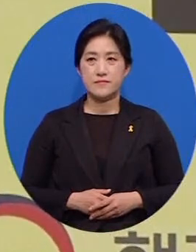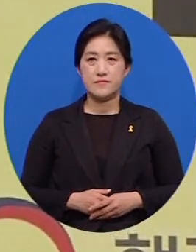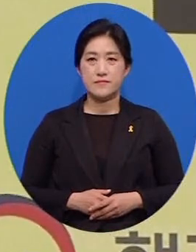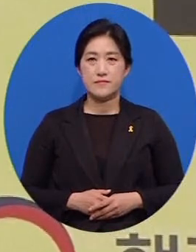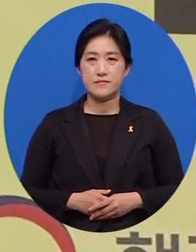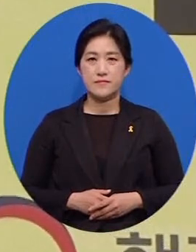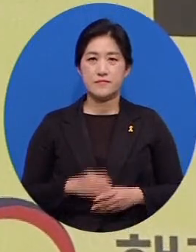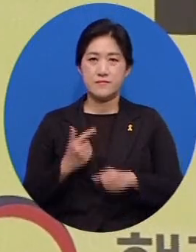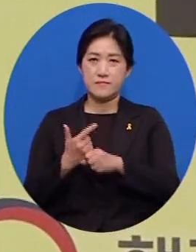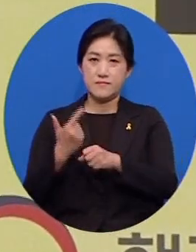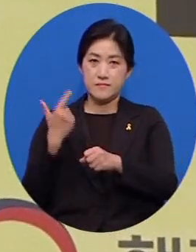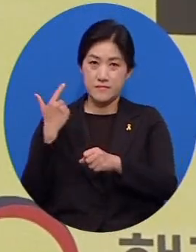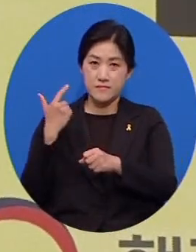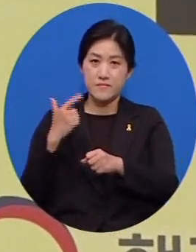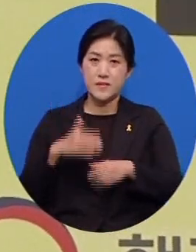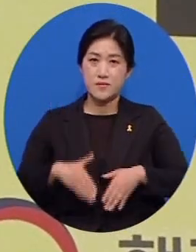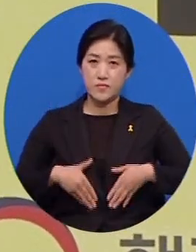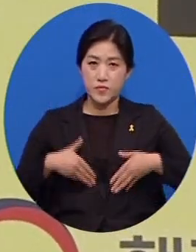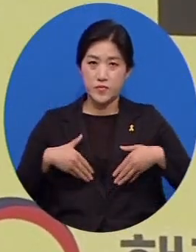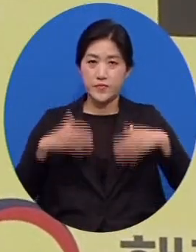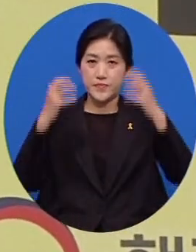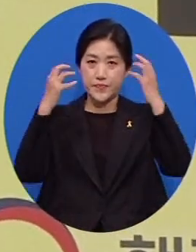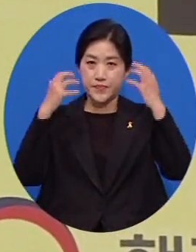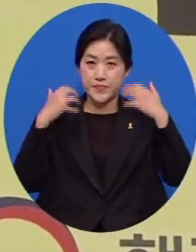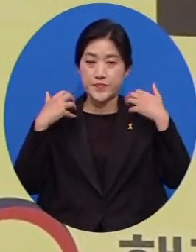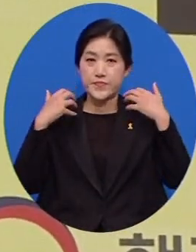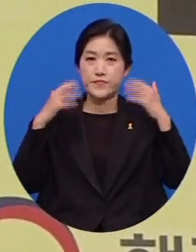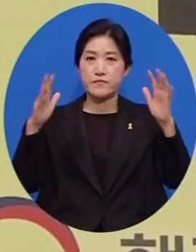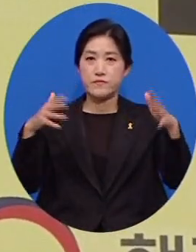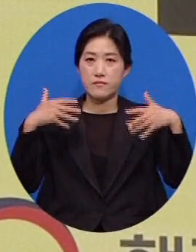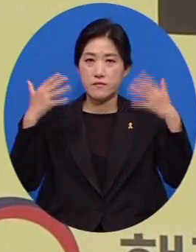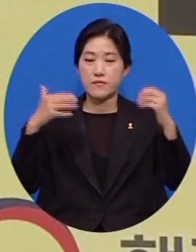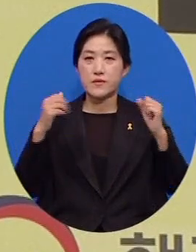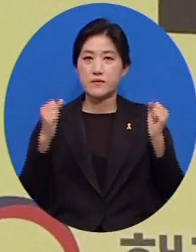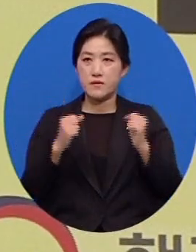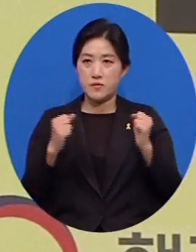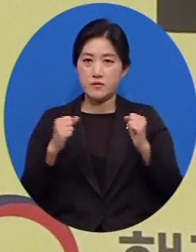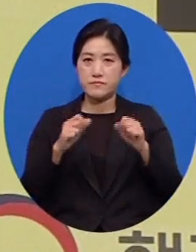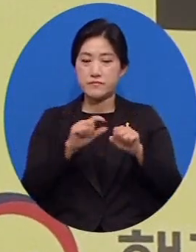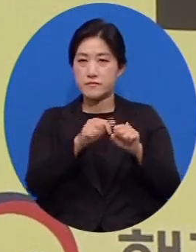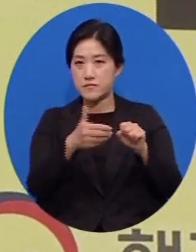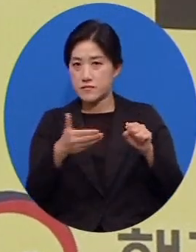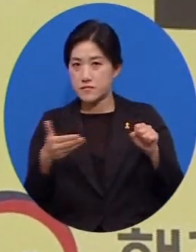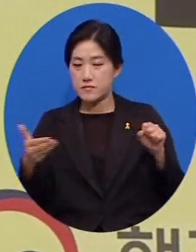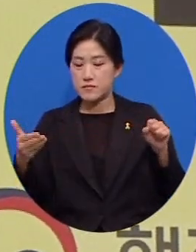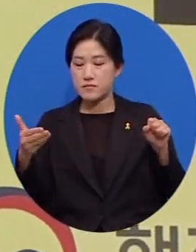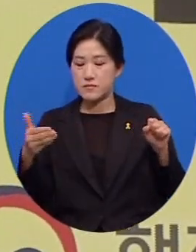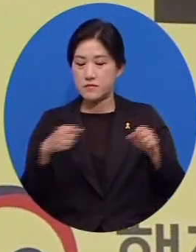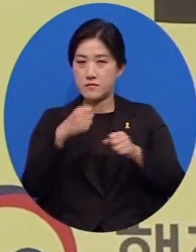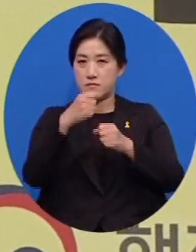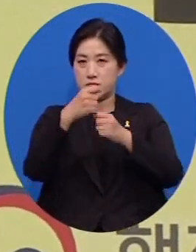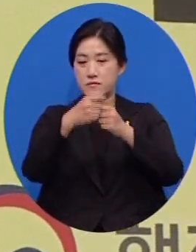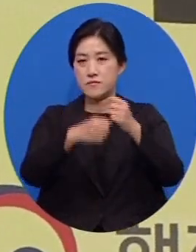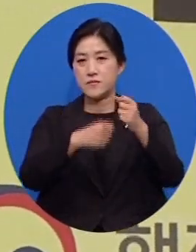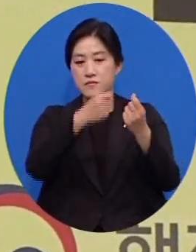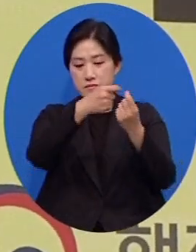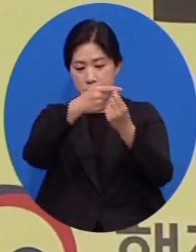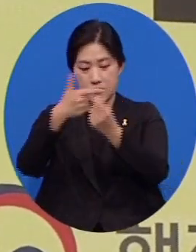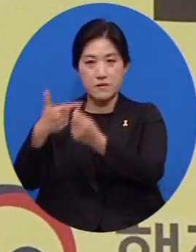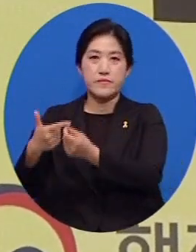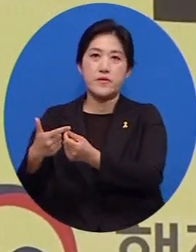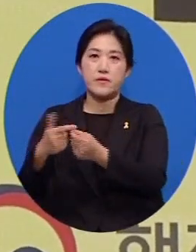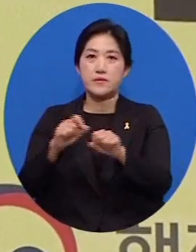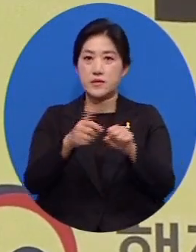그해 봄, 여름, 가을, 겨울을 보내고 여섯 번의 시간이 흘렀습니다.